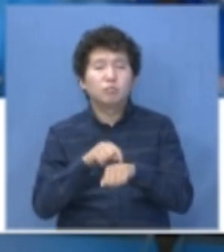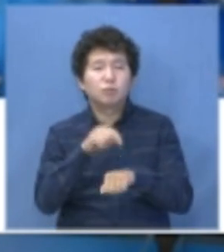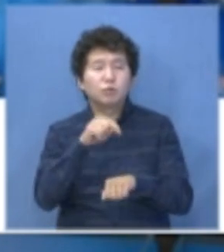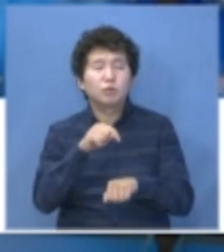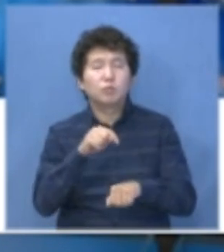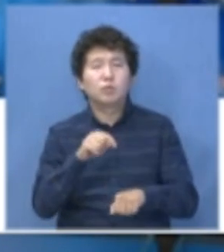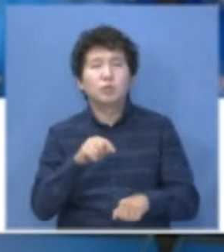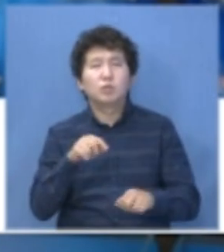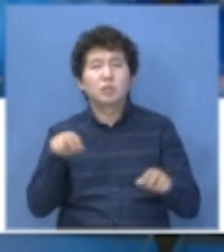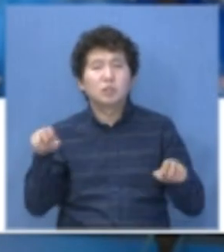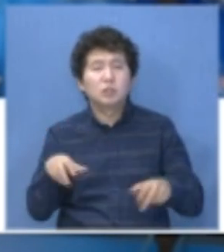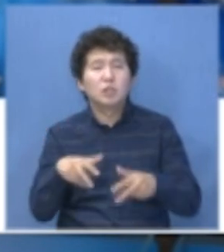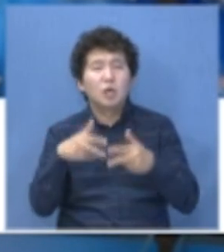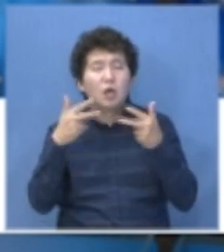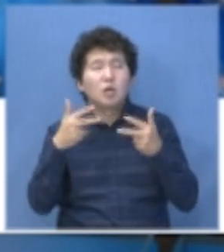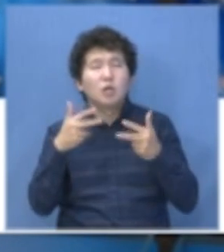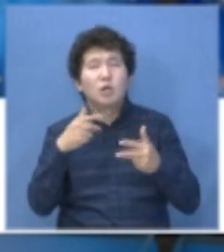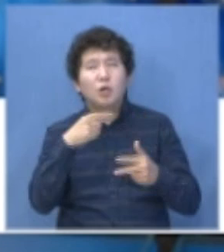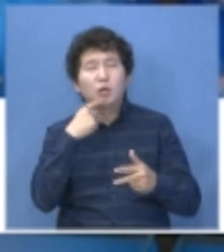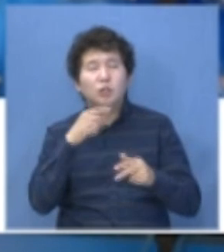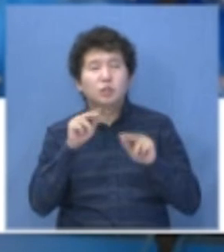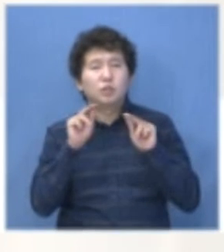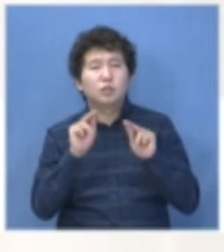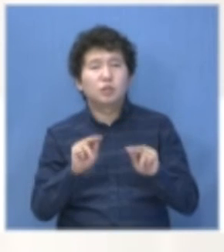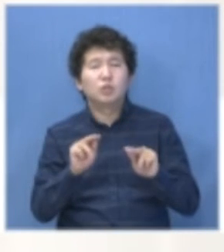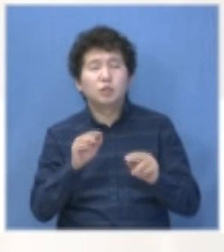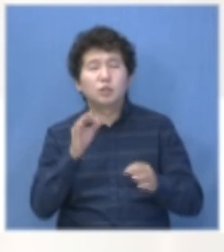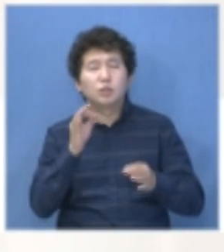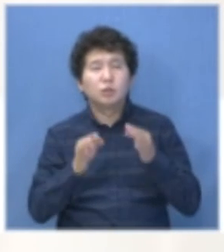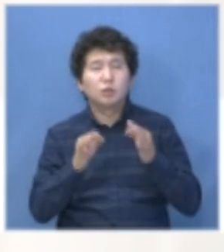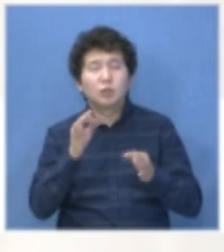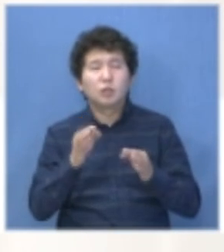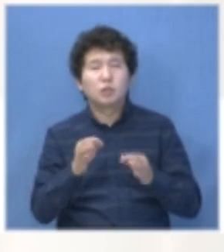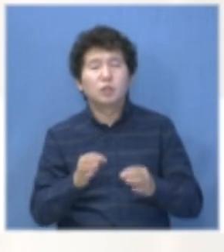Цифровизация способствует повышению прозрачности судебных процессов,